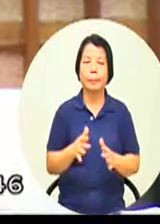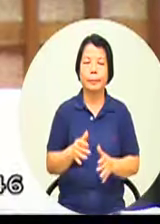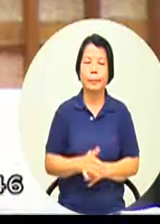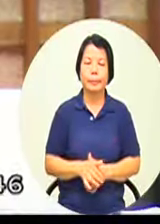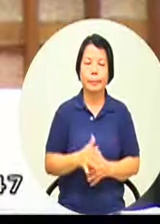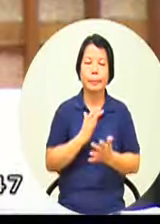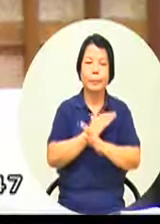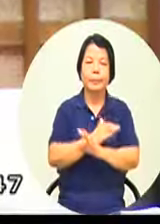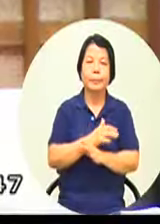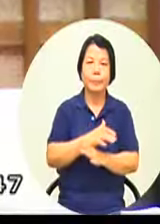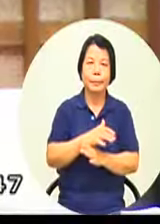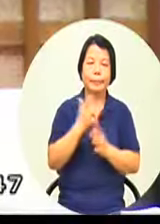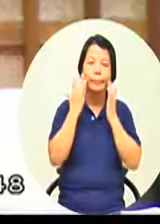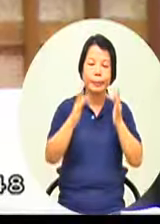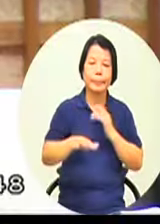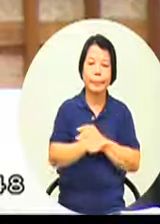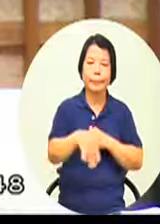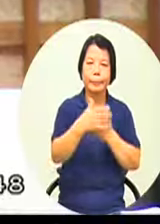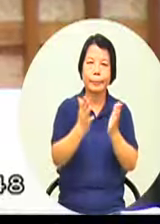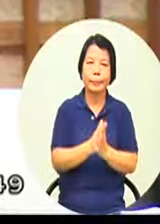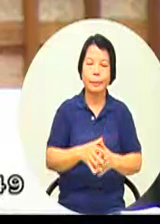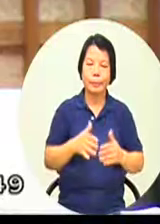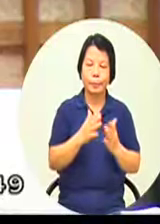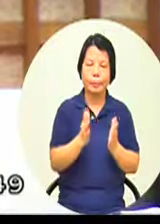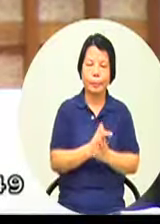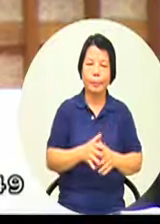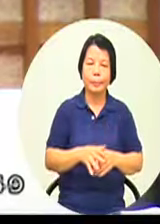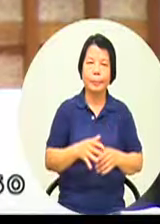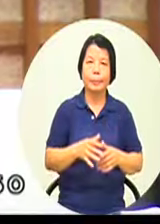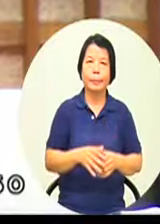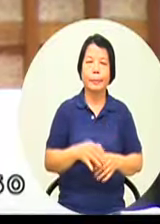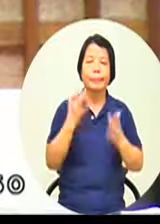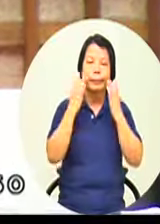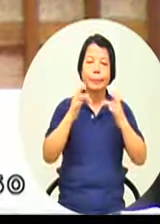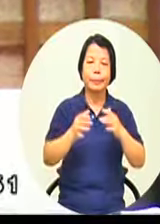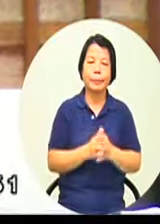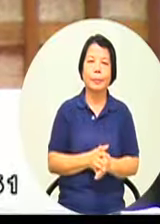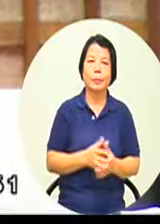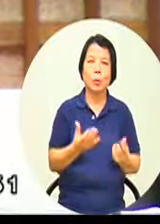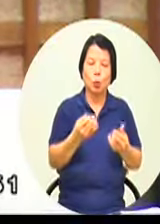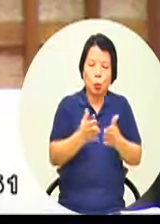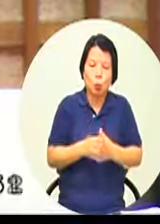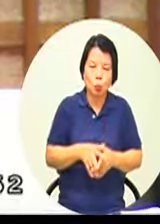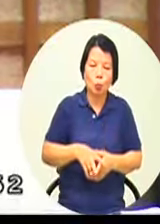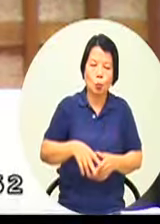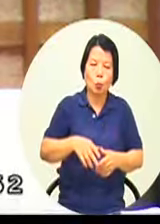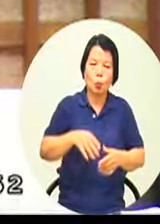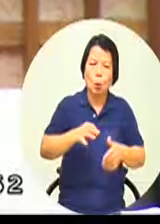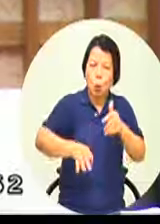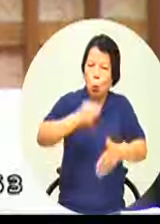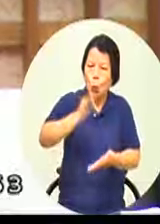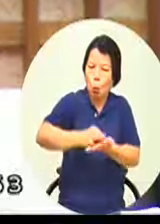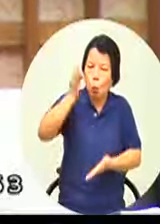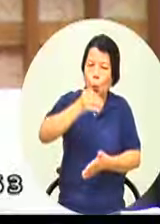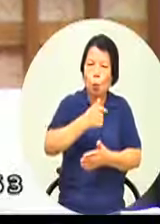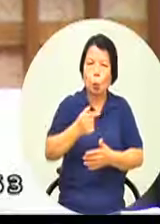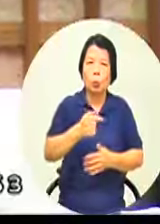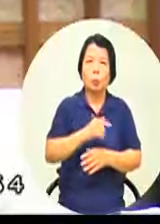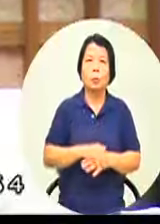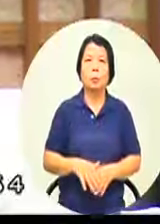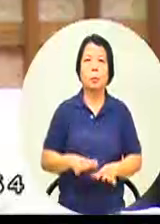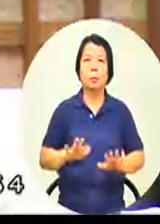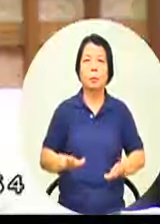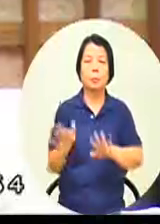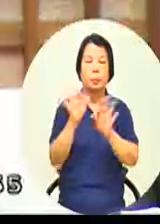个所有的菜价还是一样是贵33嘛。在这个状况之下，刚